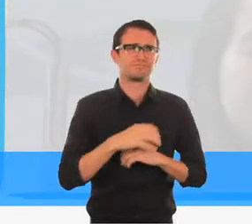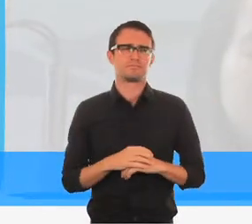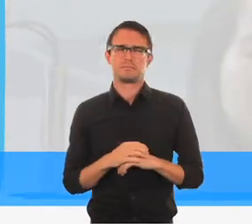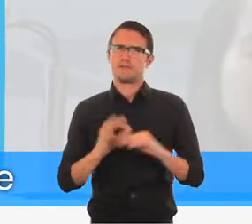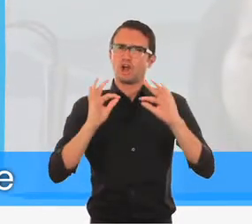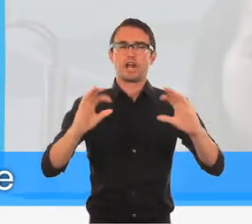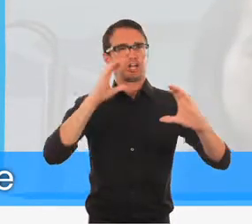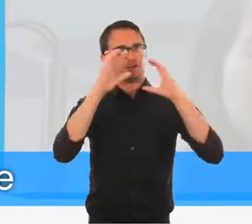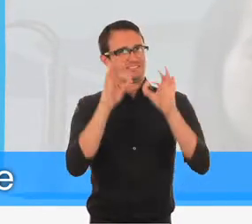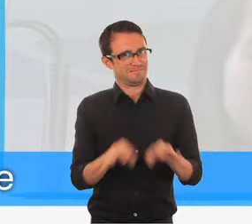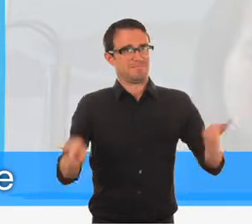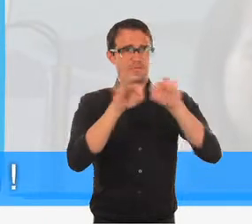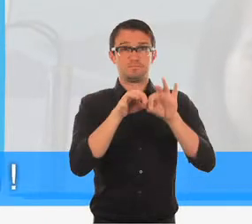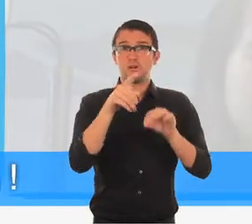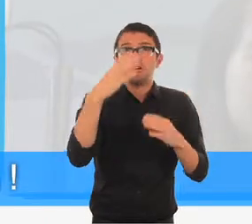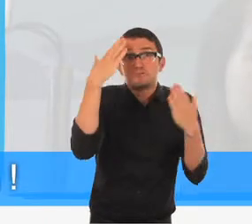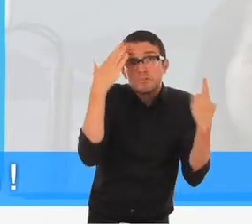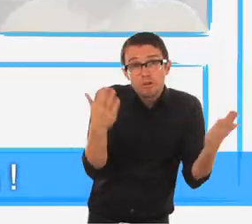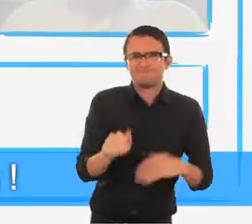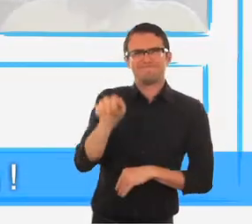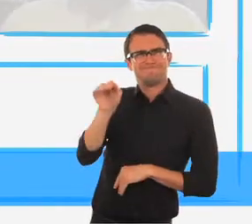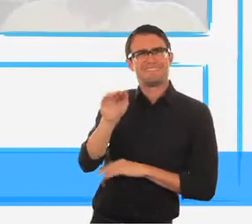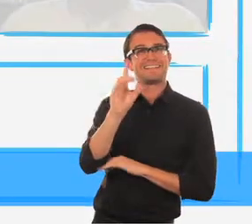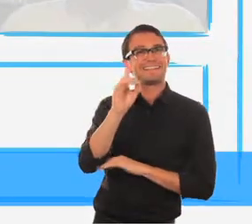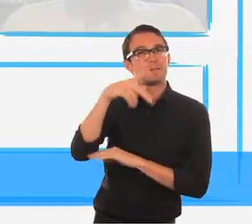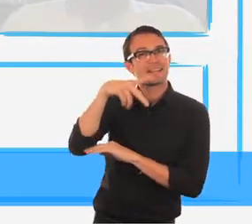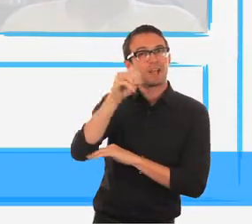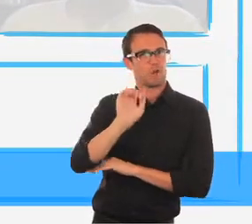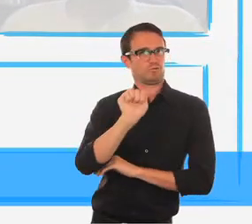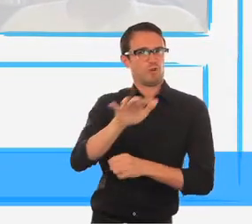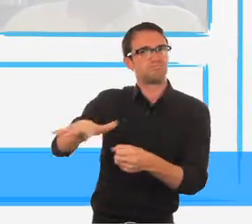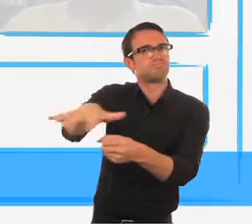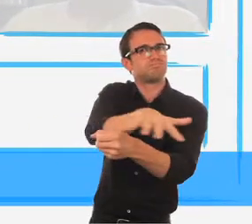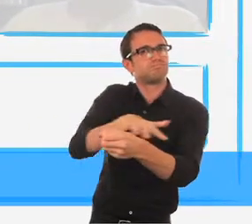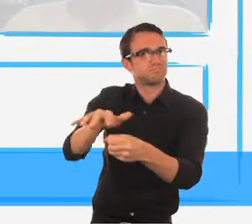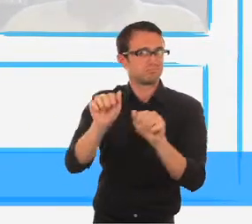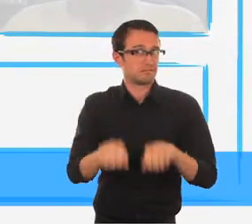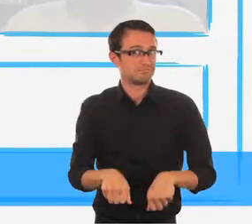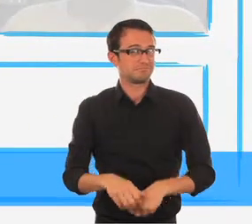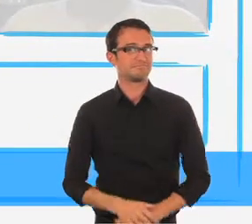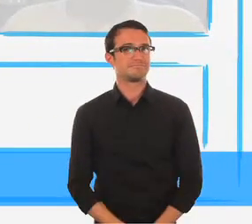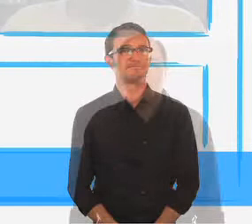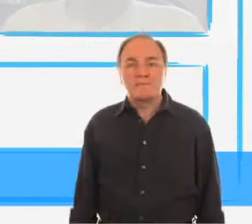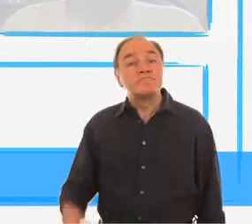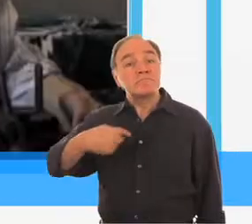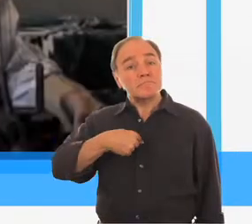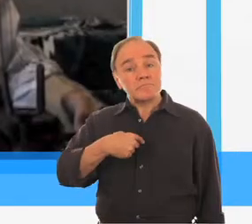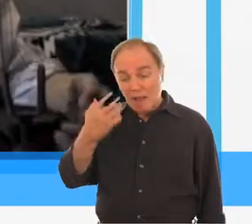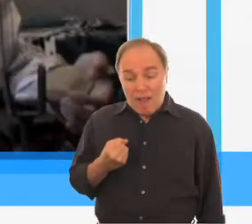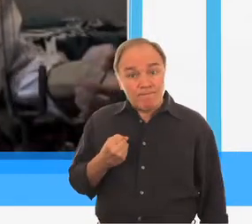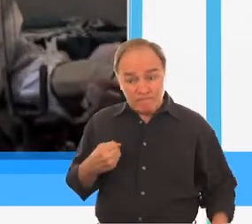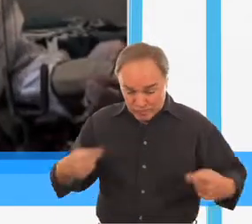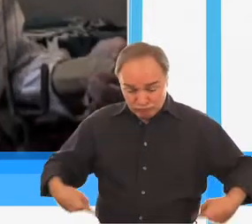à une organisation locale de personnes handicapées dans votre région. J'utilise un fauteuil roulant. Je ne suis pas confiné à un fauteuil roulant.